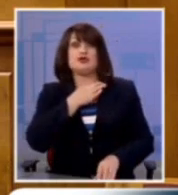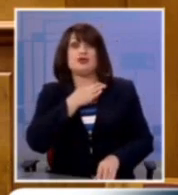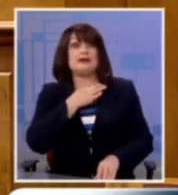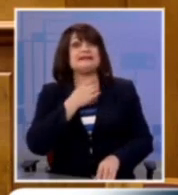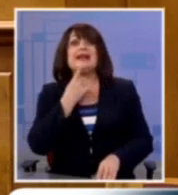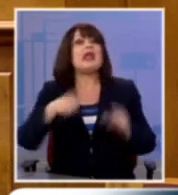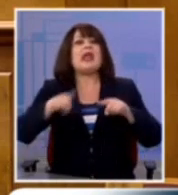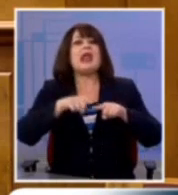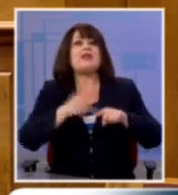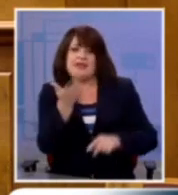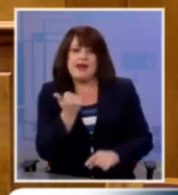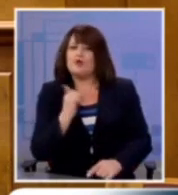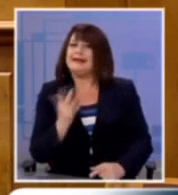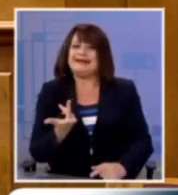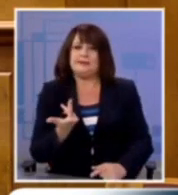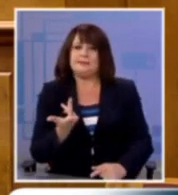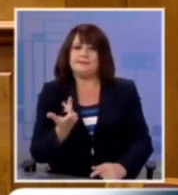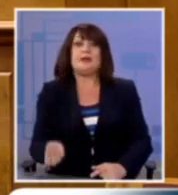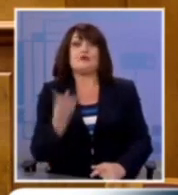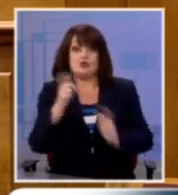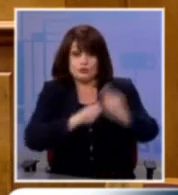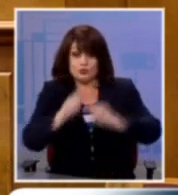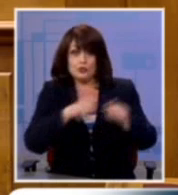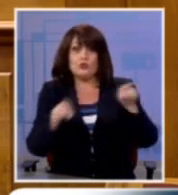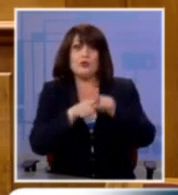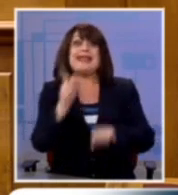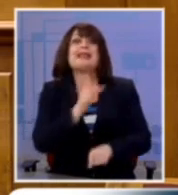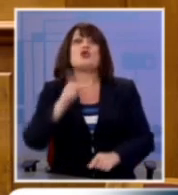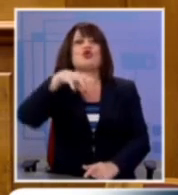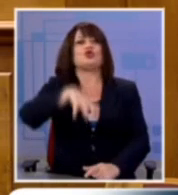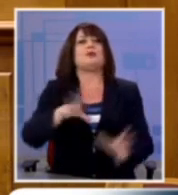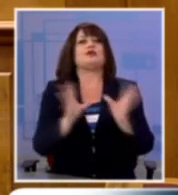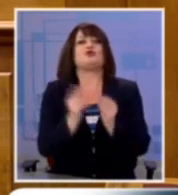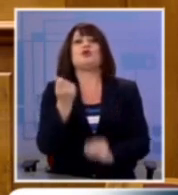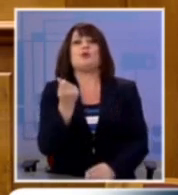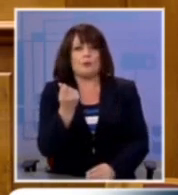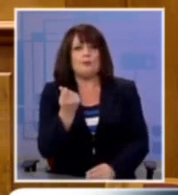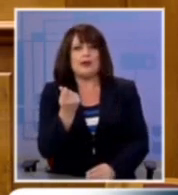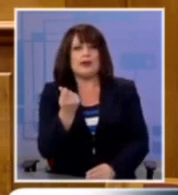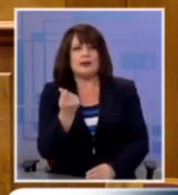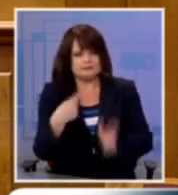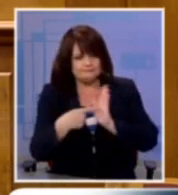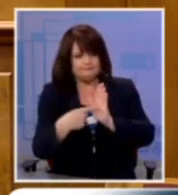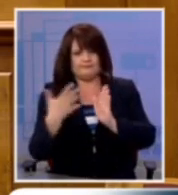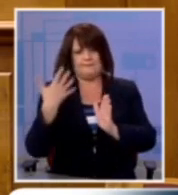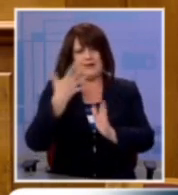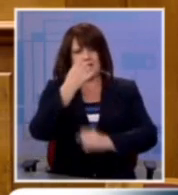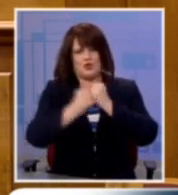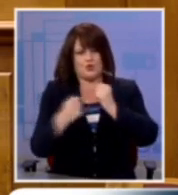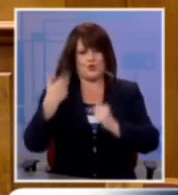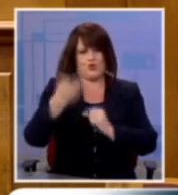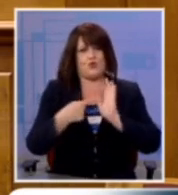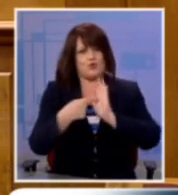που στην Ελλάδα δεν έχουμε. Τη νέα συγκρότηση του κοινωνικού τομέα της οικονομίας, που ανάδειξε στα 5 χρόνια